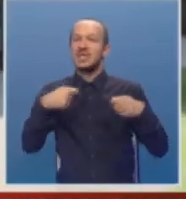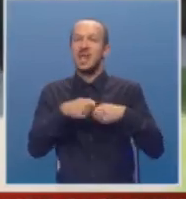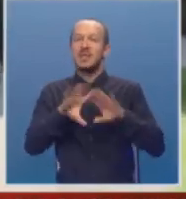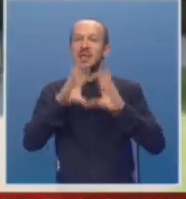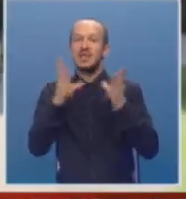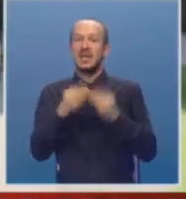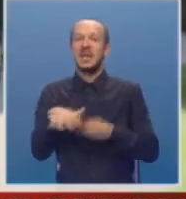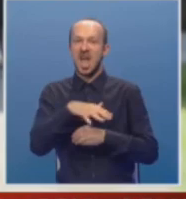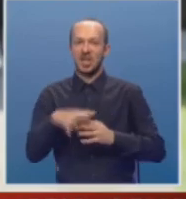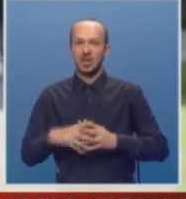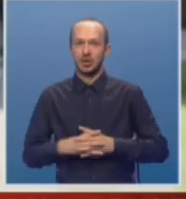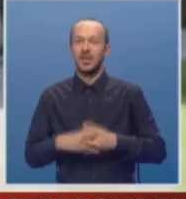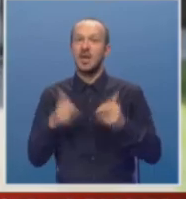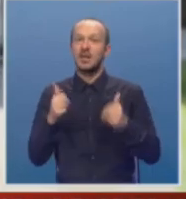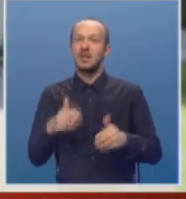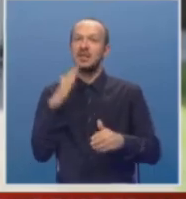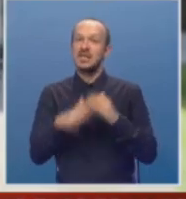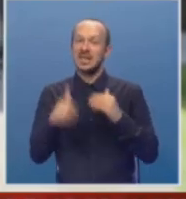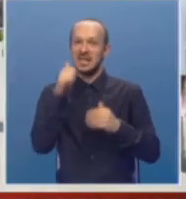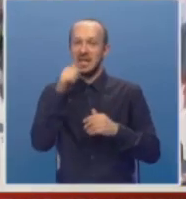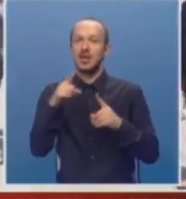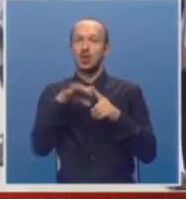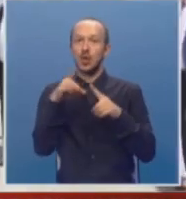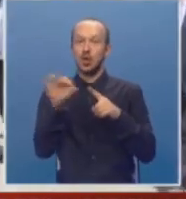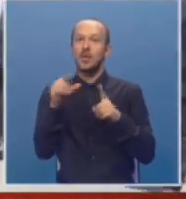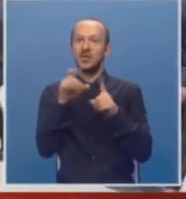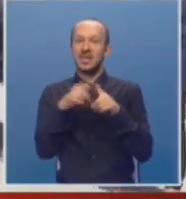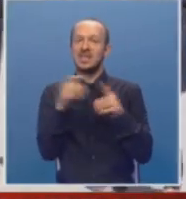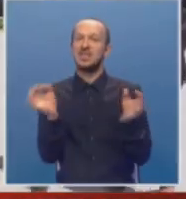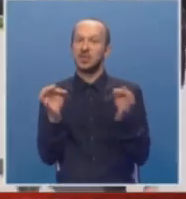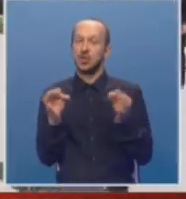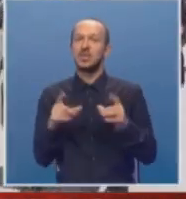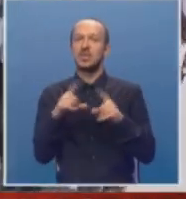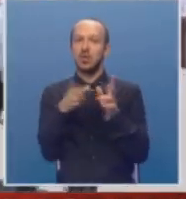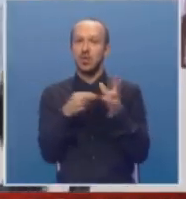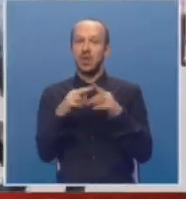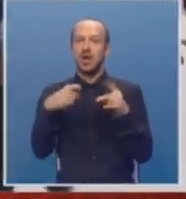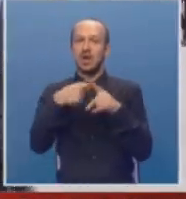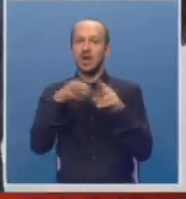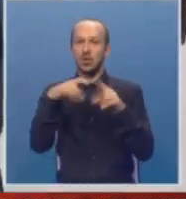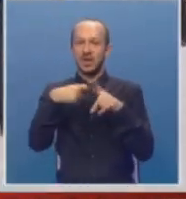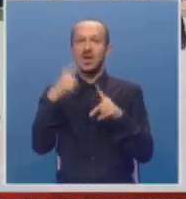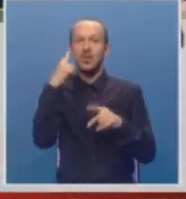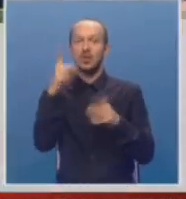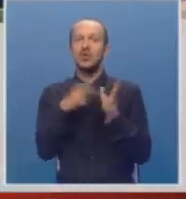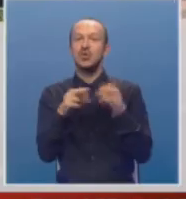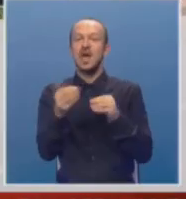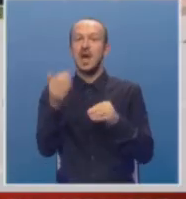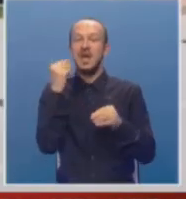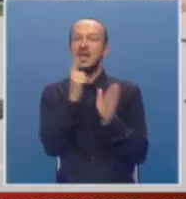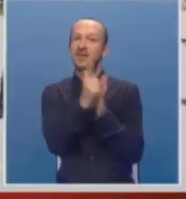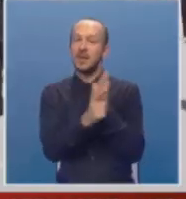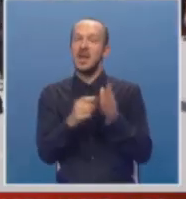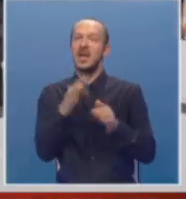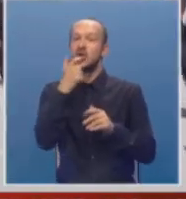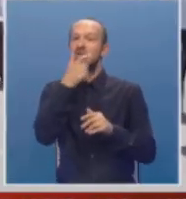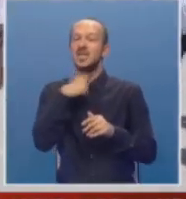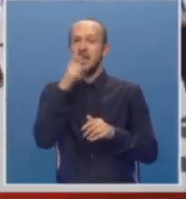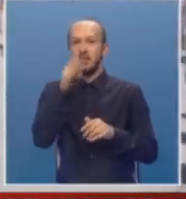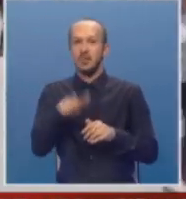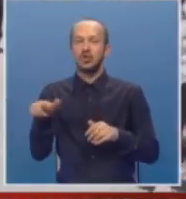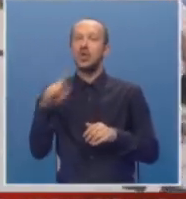kraj. Danas je zadnji dan i to je to. Petrovdanske svečanosti u Trnovu i Kalinoviku podsjećaju i na neka ranija vremena, kažu stariji